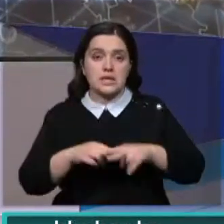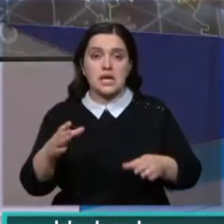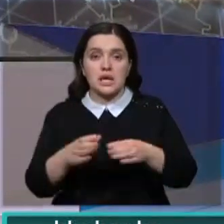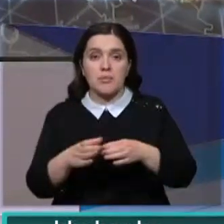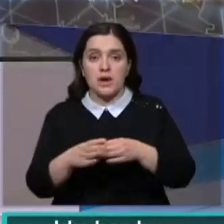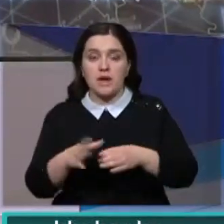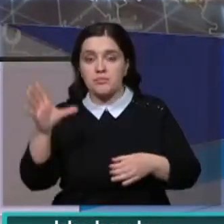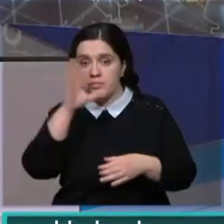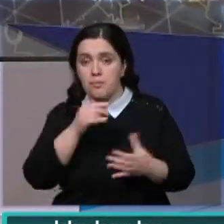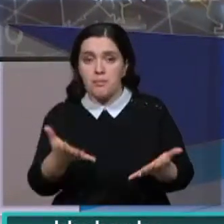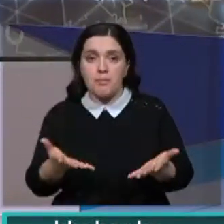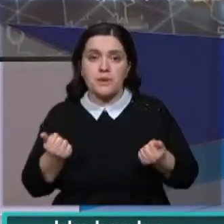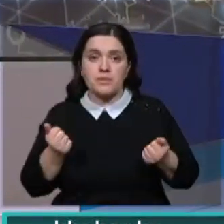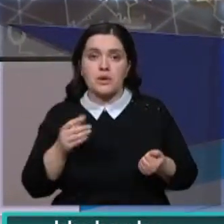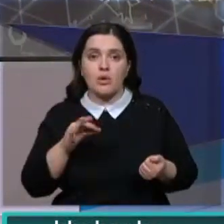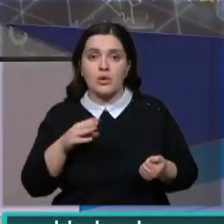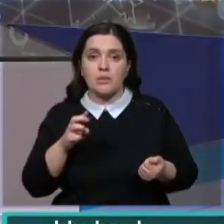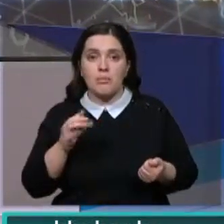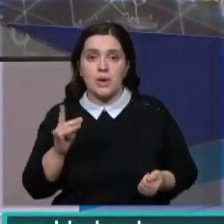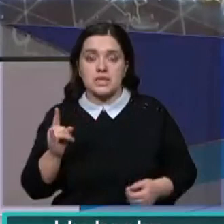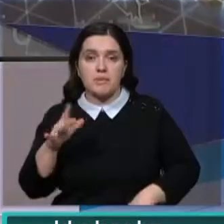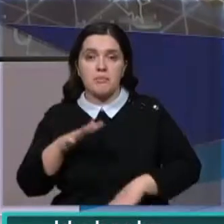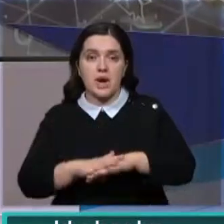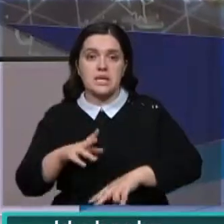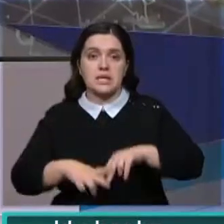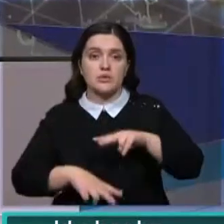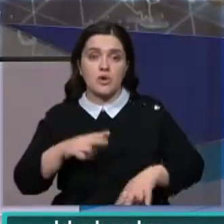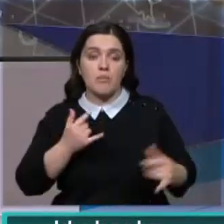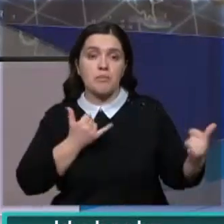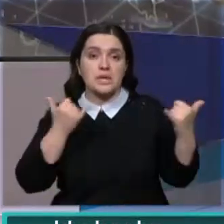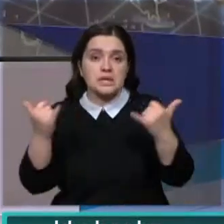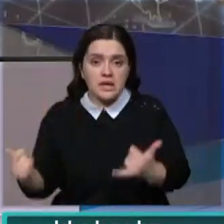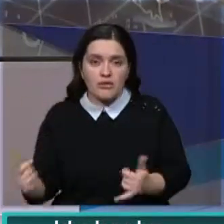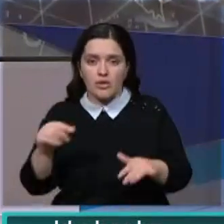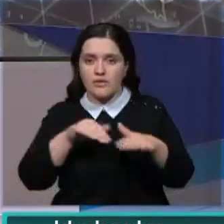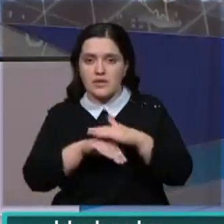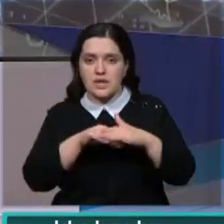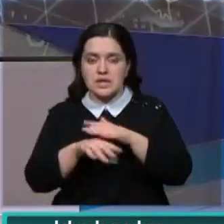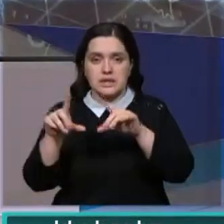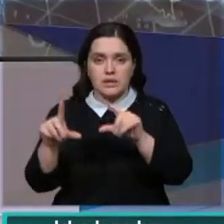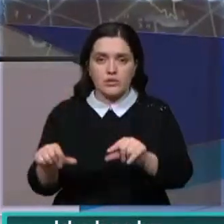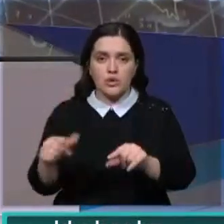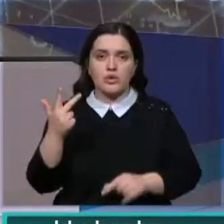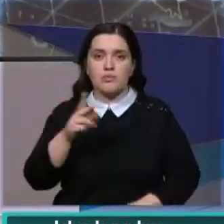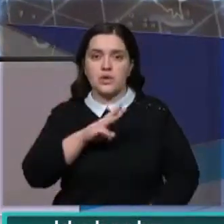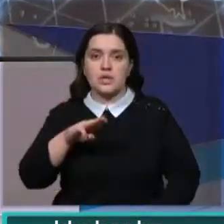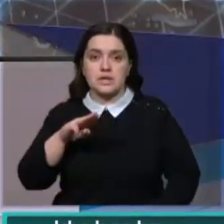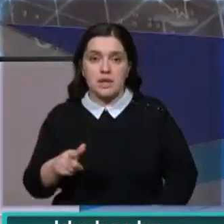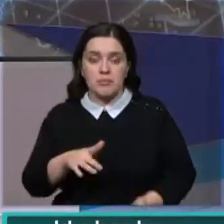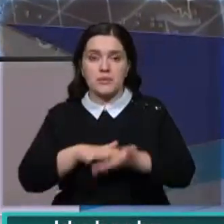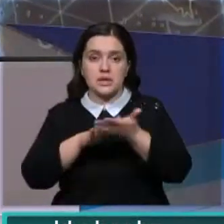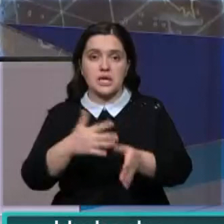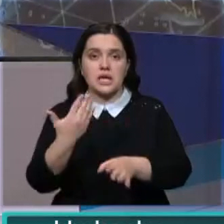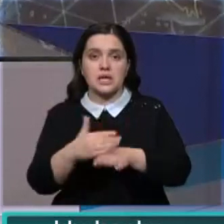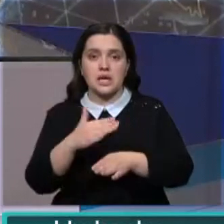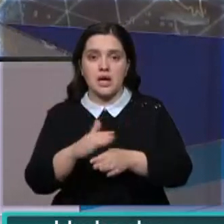от строительных компаний мегаполиса смогли получить клиенты Отбасы банка. Застройщики предоставили вкладчикам скидку до 3 миллионов тенге